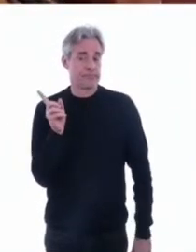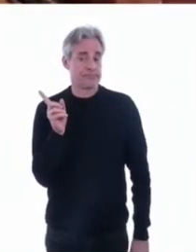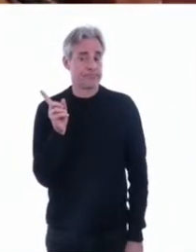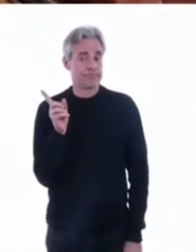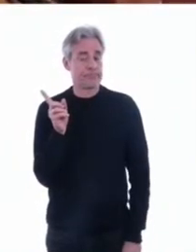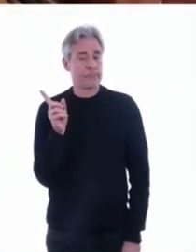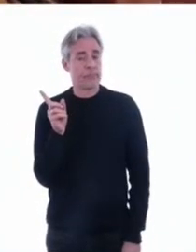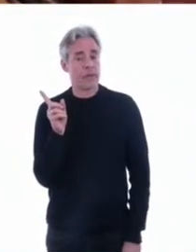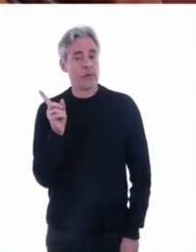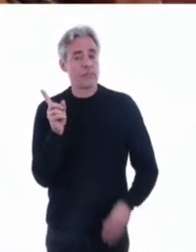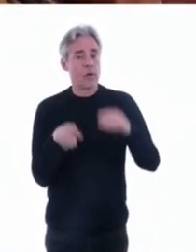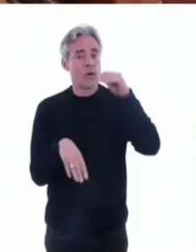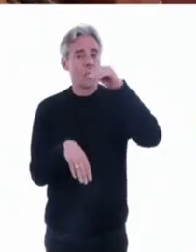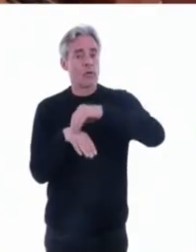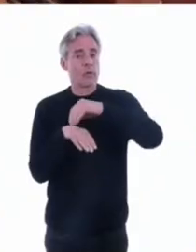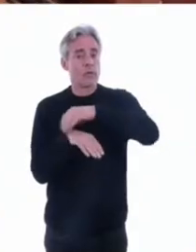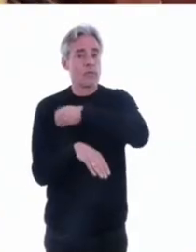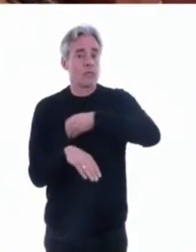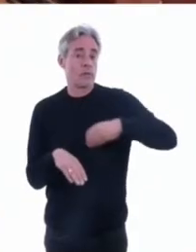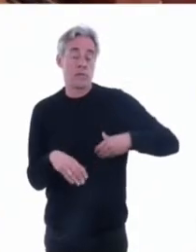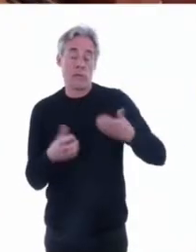conseil municipal.